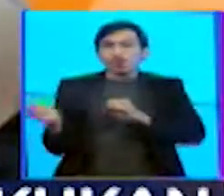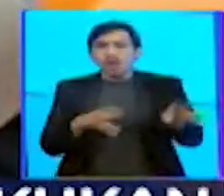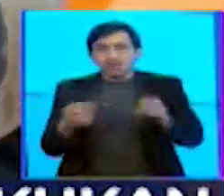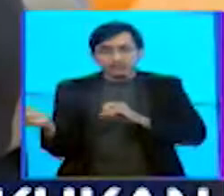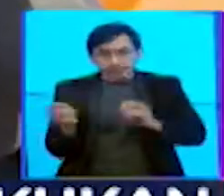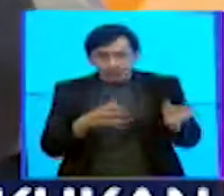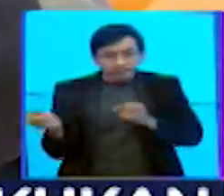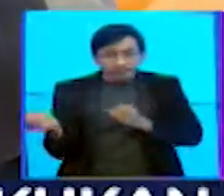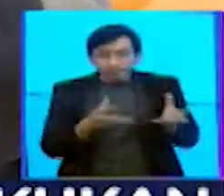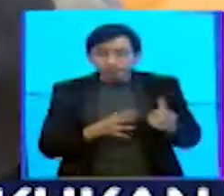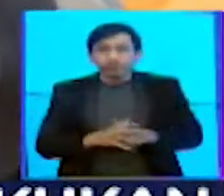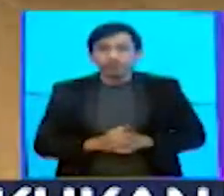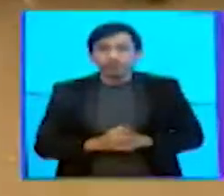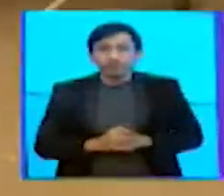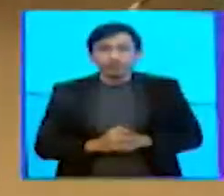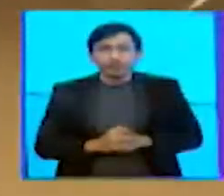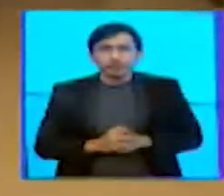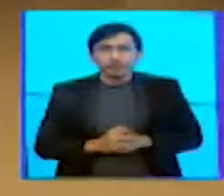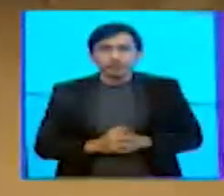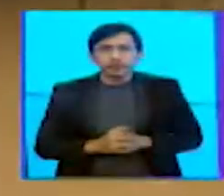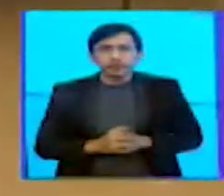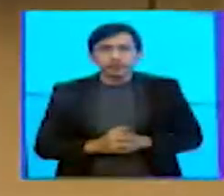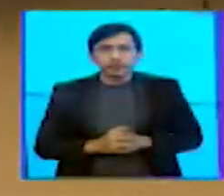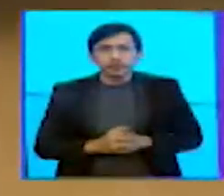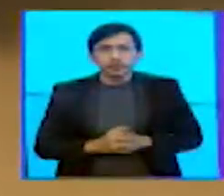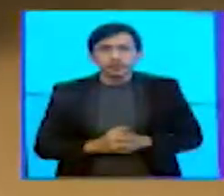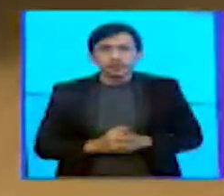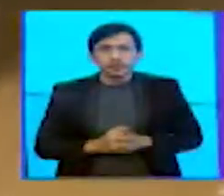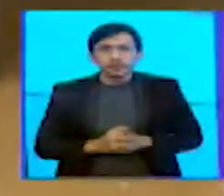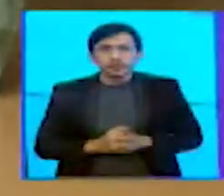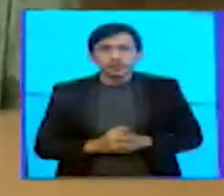Dari Lumajang, Jawa Timur, Cucuk Dunartono, melaporkan.